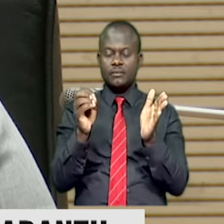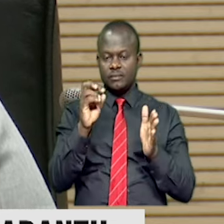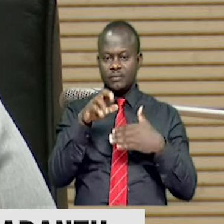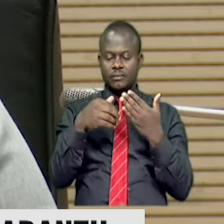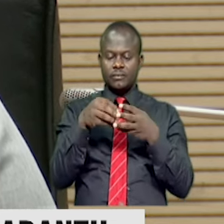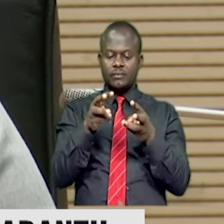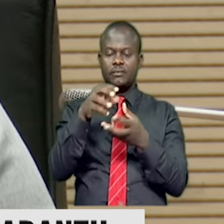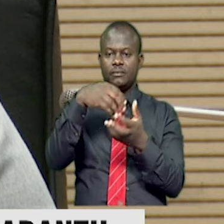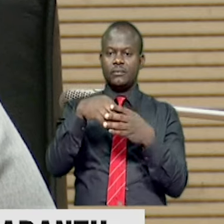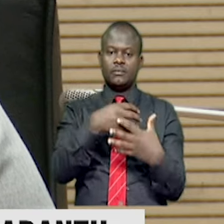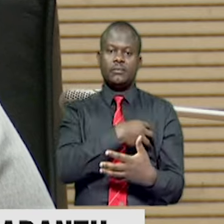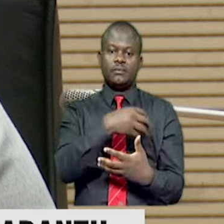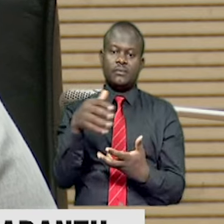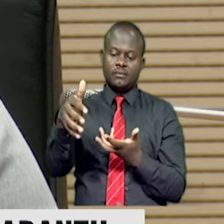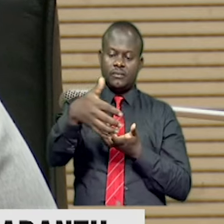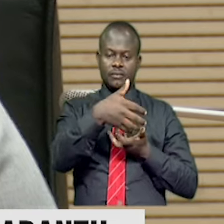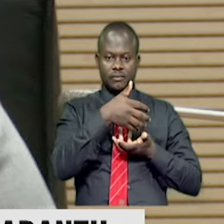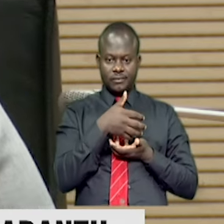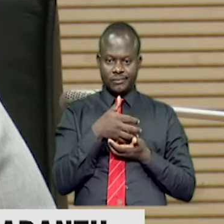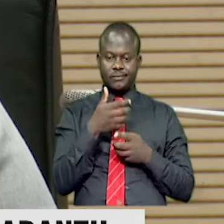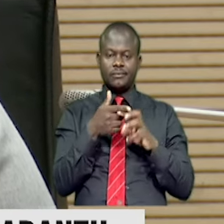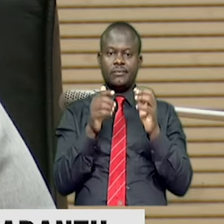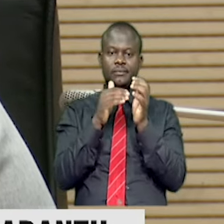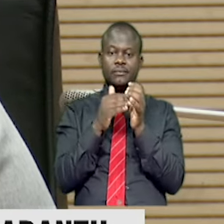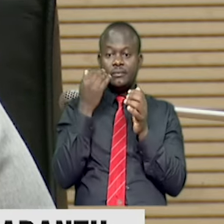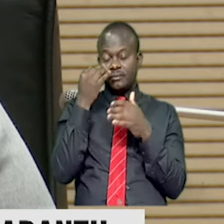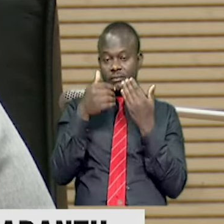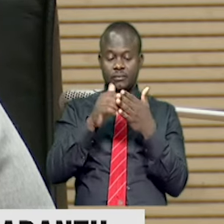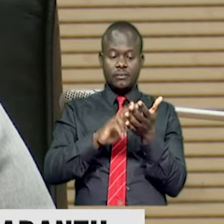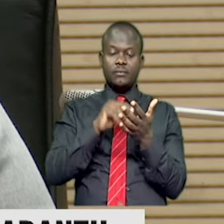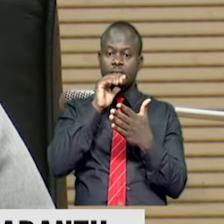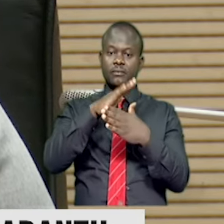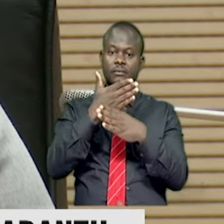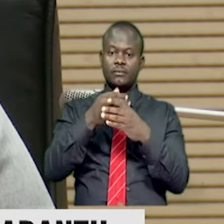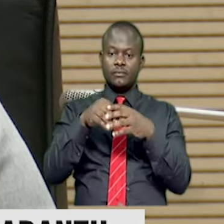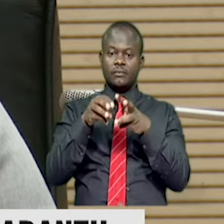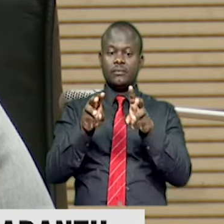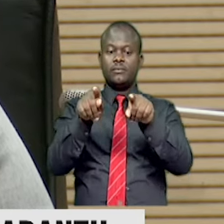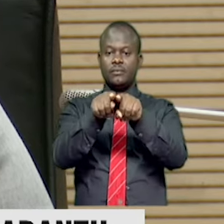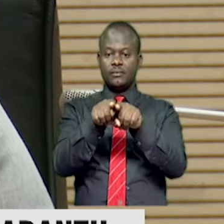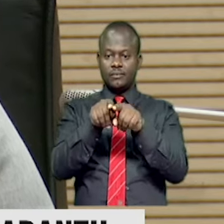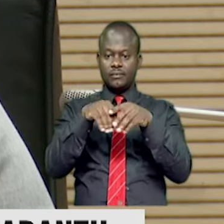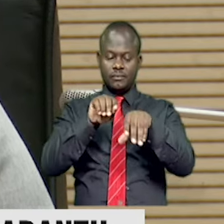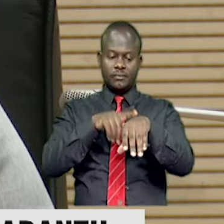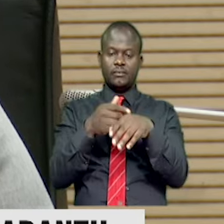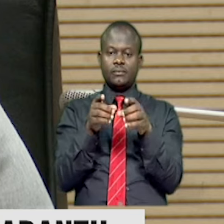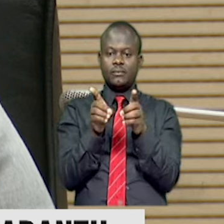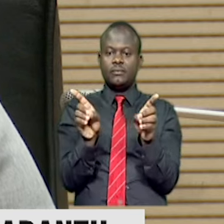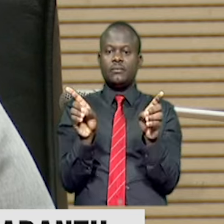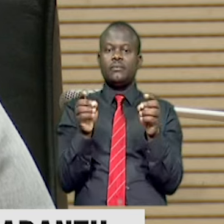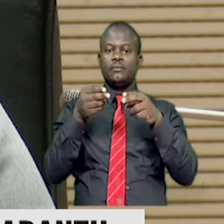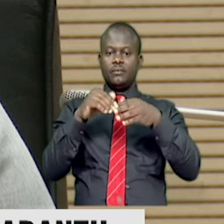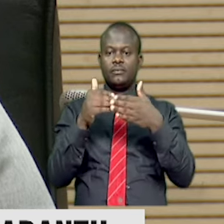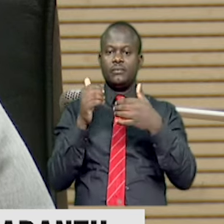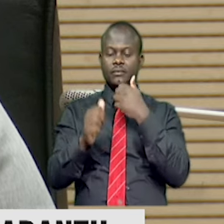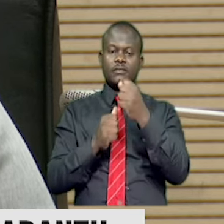uburyo bw'ivangamutungo w'umuhahano, ndetse no kuba yakwemeza kutagabana mu buryo bungana mu gihe ubutane bubaye mbere